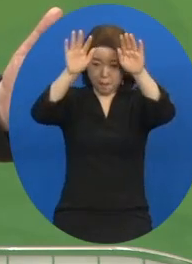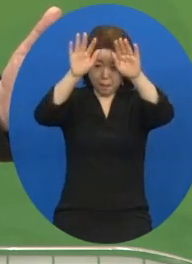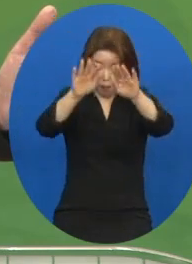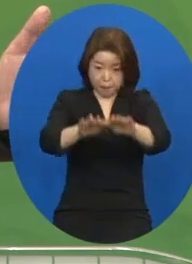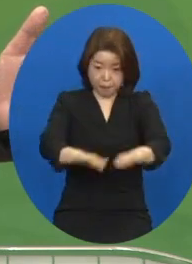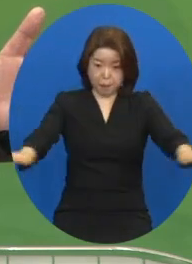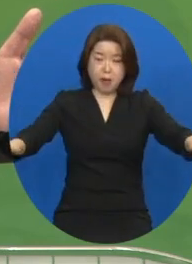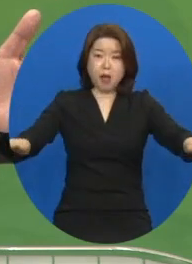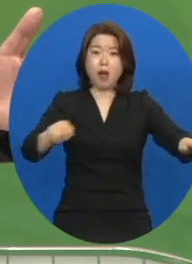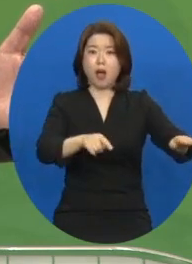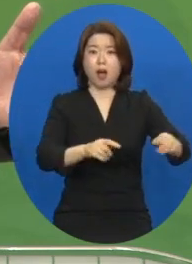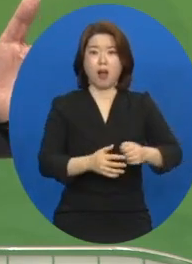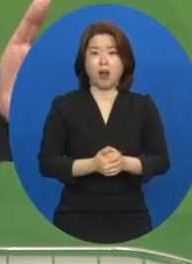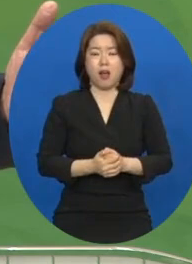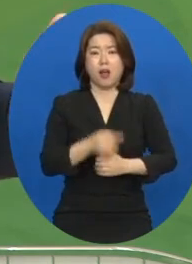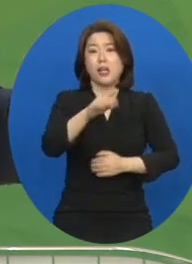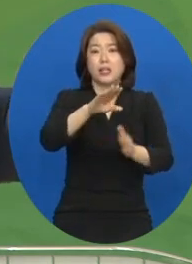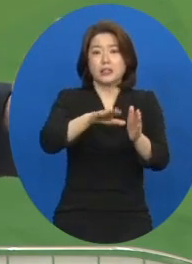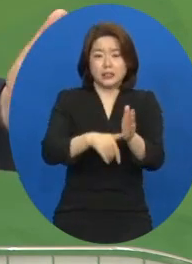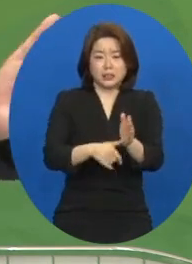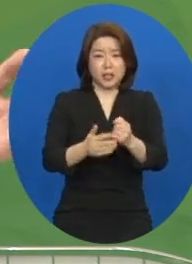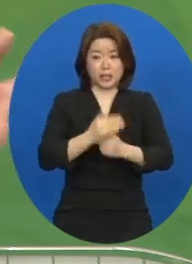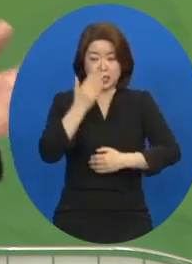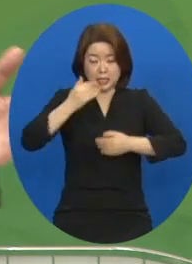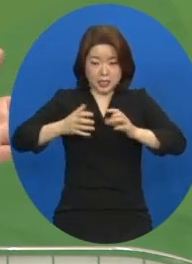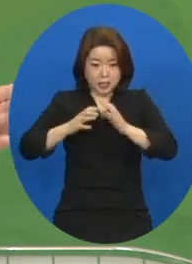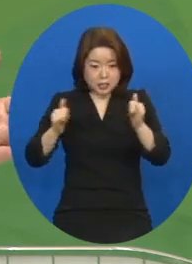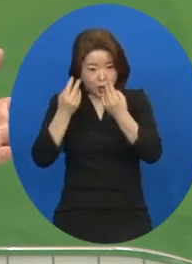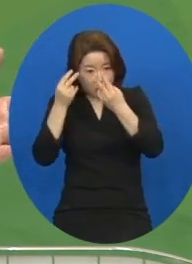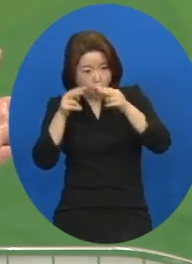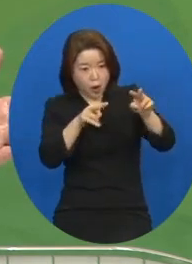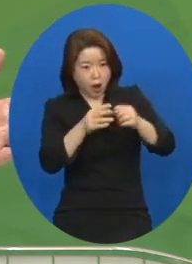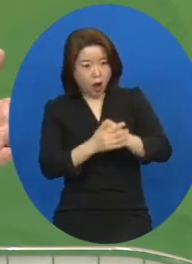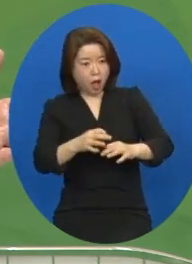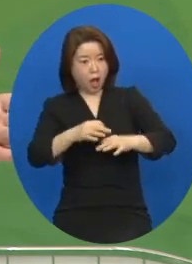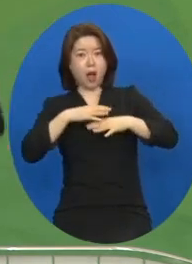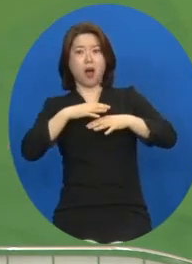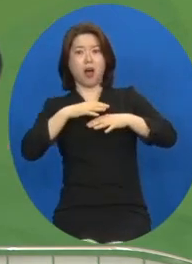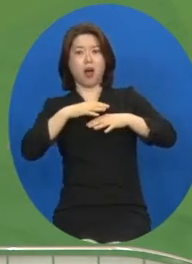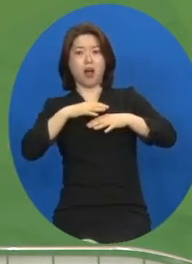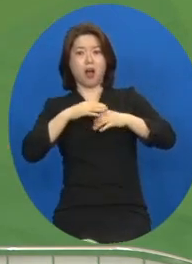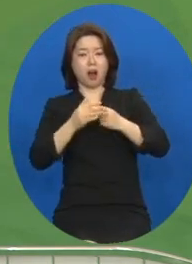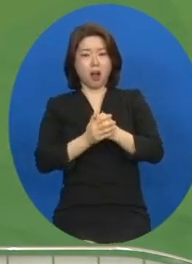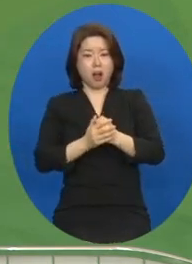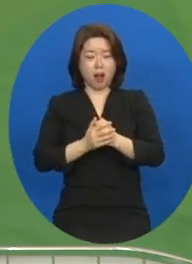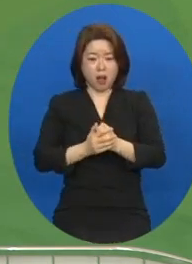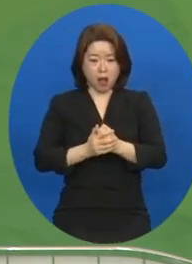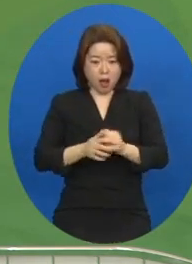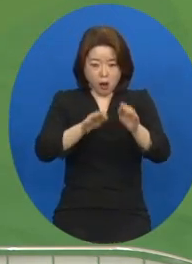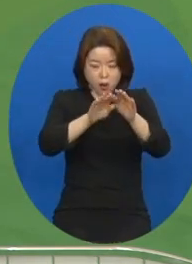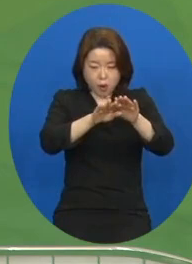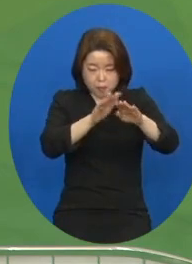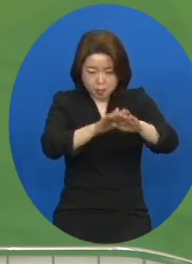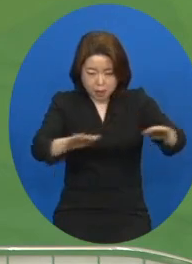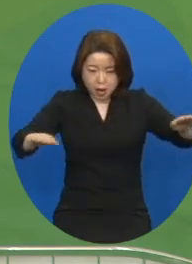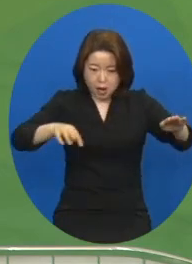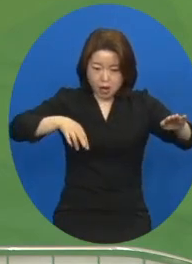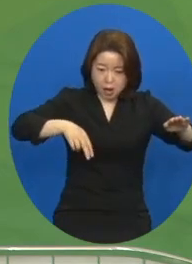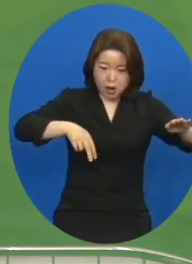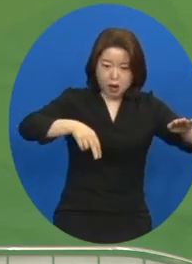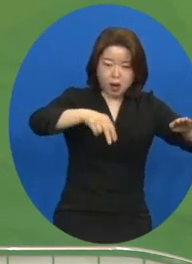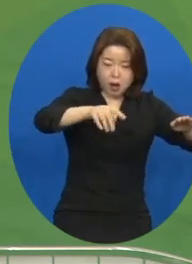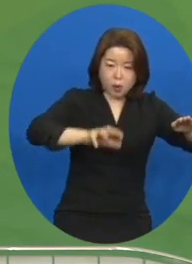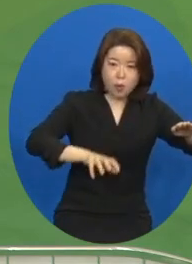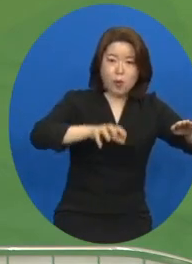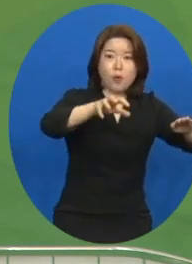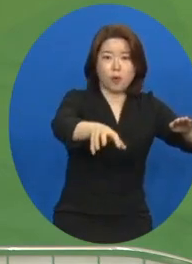말라버렸습니다. 그때 그 이스라엘 백성들은 얼마나 놀랐을까요? 그 요단강을 걸어